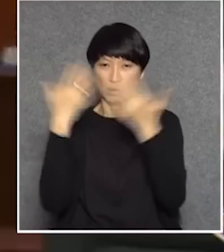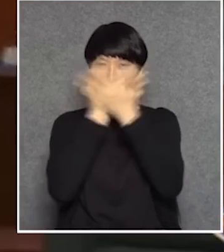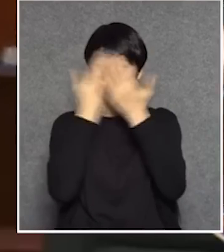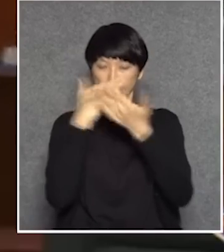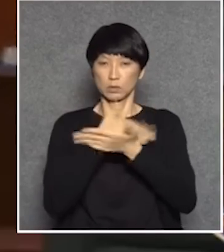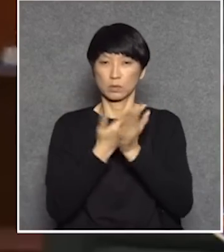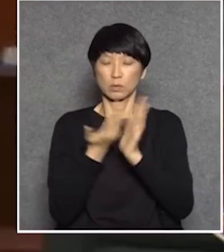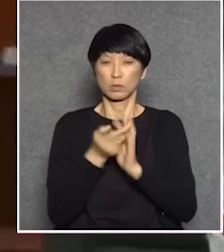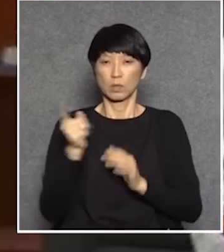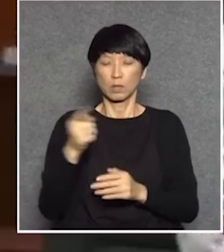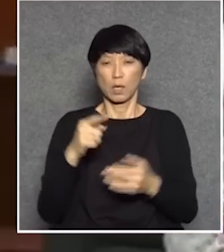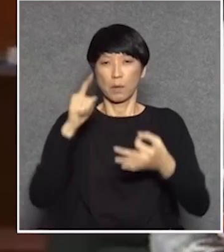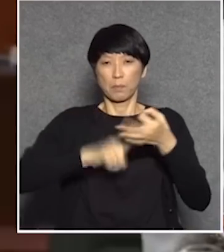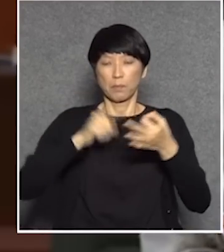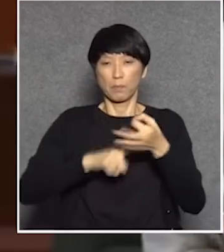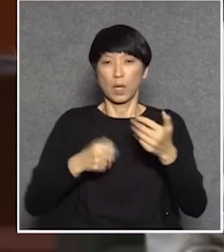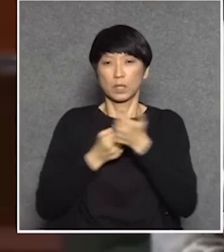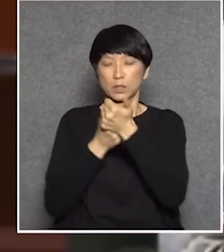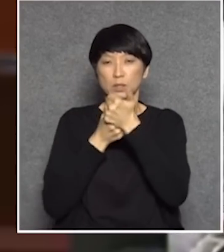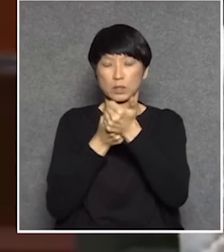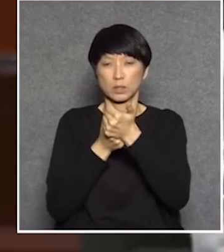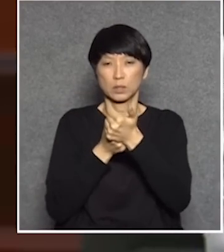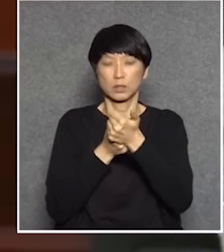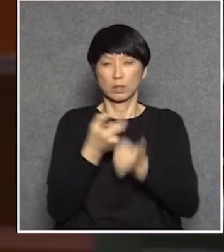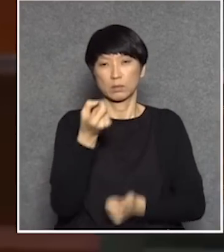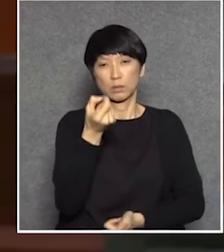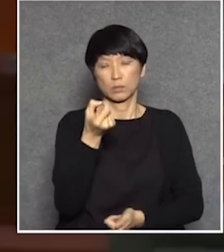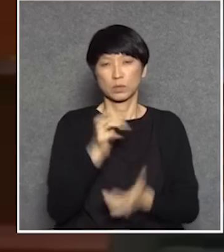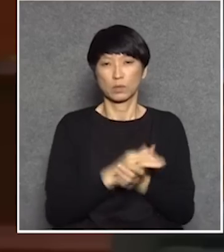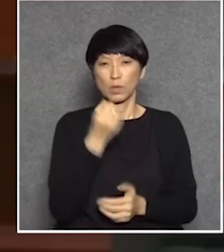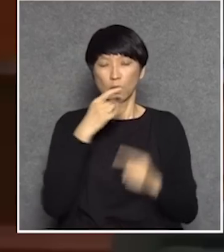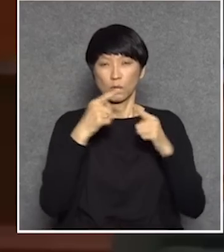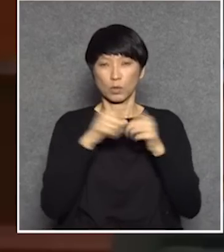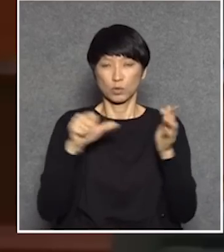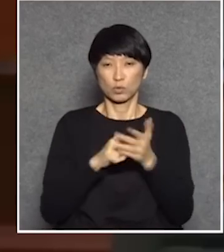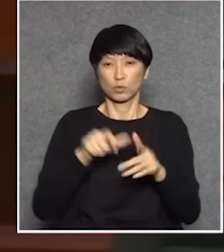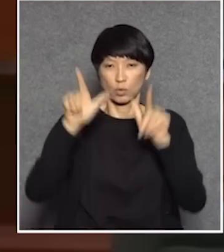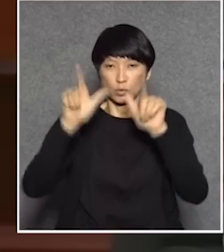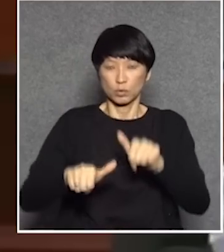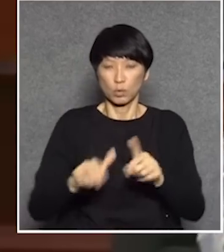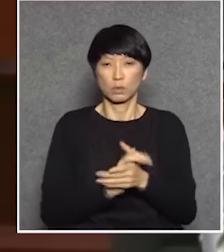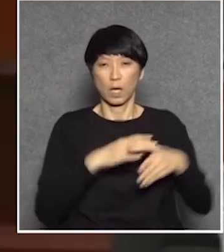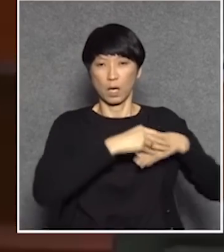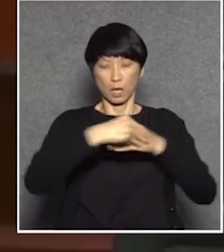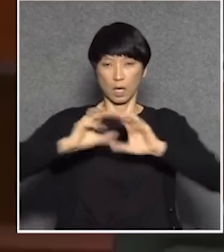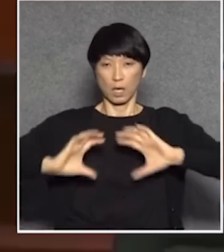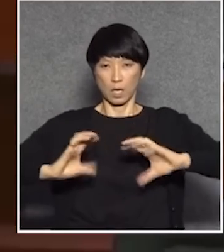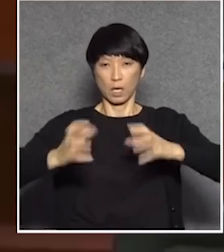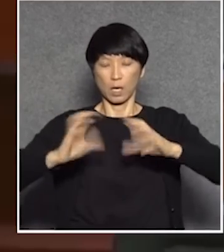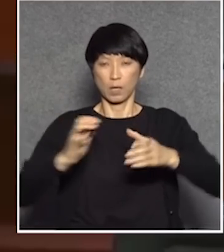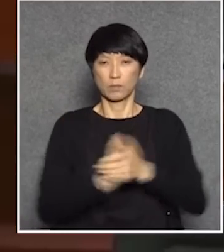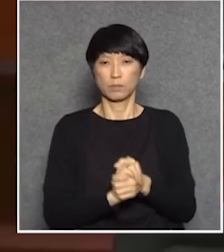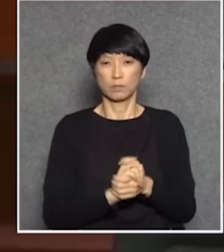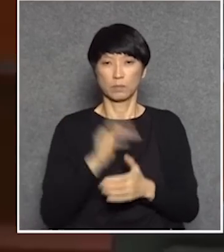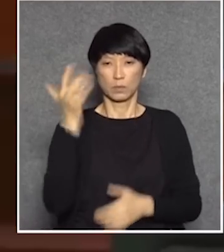喂，竟然你個知名度低過一個民選議員啊！香港人最熟悉嘅政治人物就係而家打拉布嘅啊，呢個舵手梁國